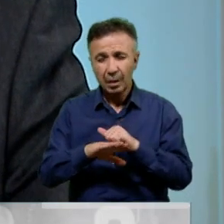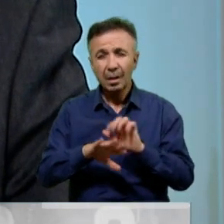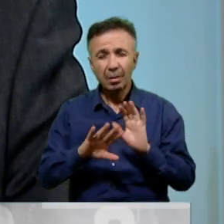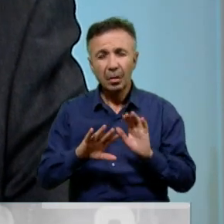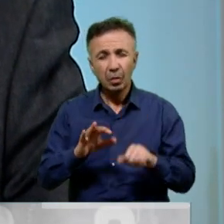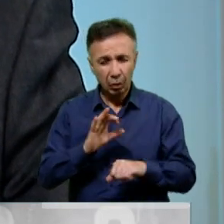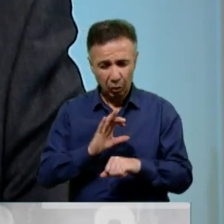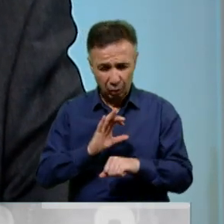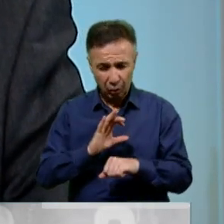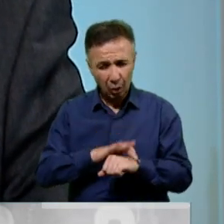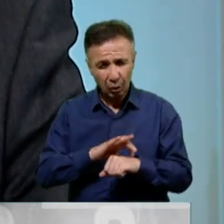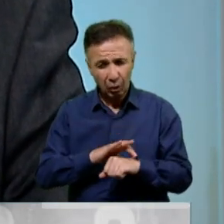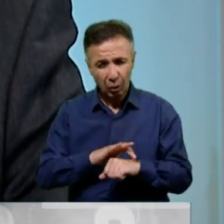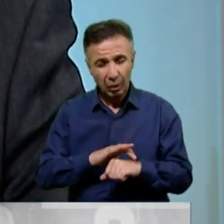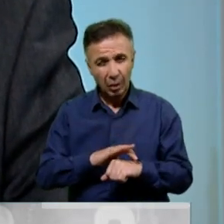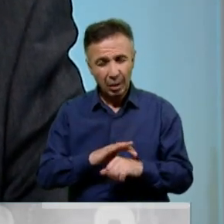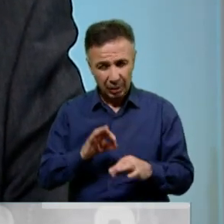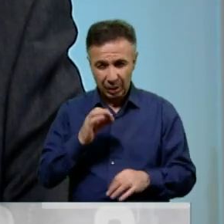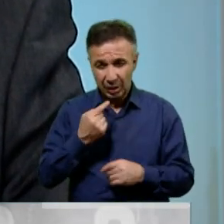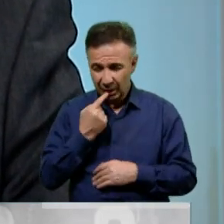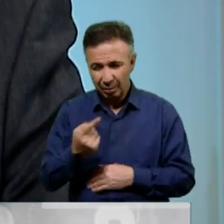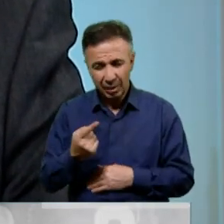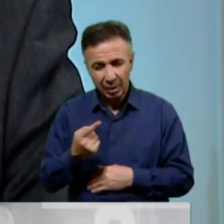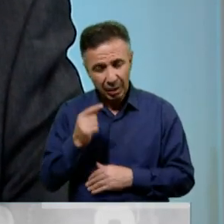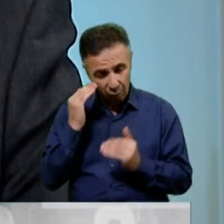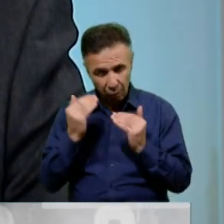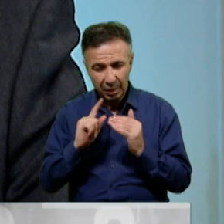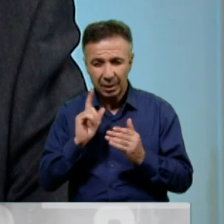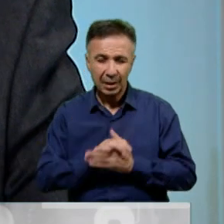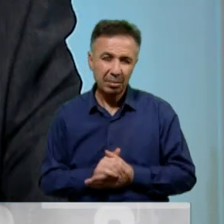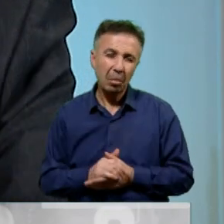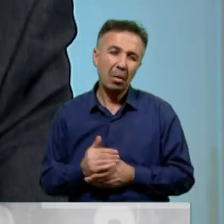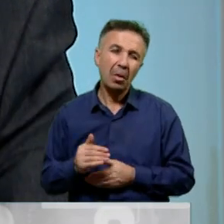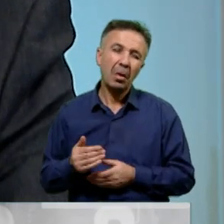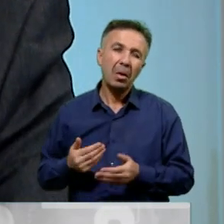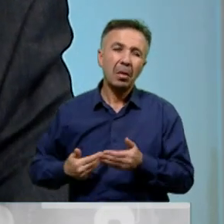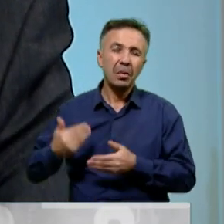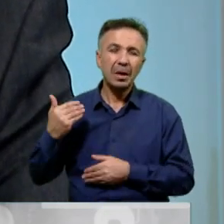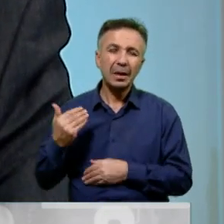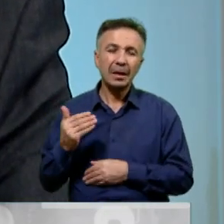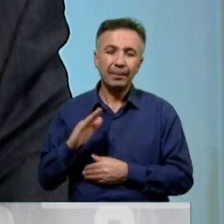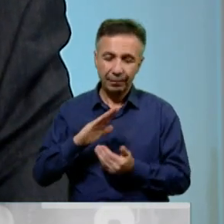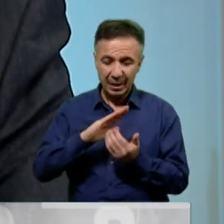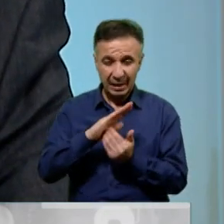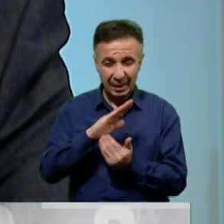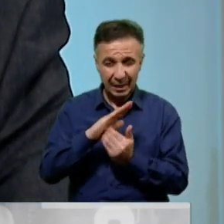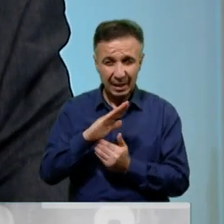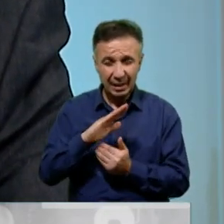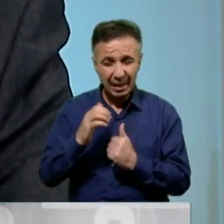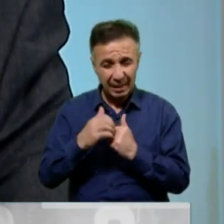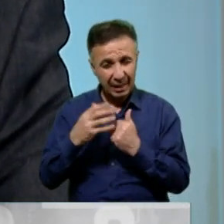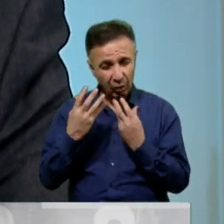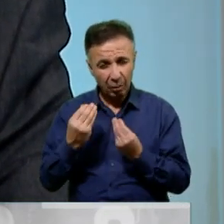tavsiyesi varsa ona uyacak. Hı hı. Öncelikle ne yapması lazım? Mesela o yaranın tedavisi için gereken